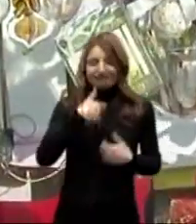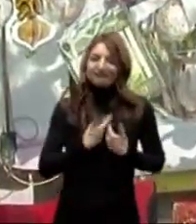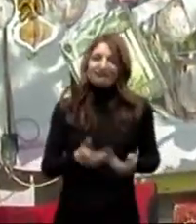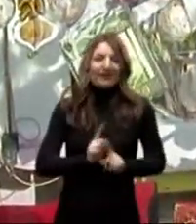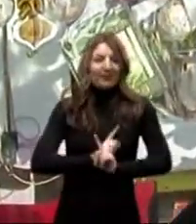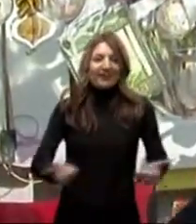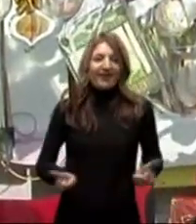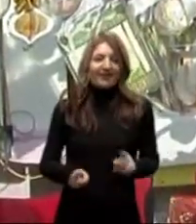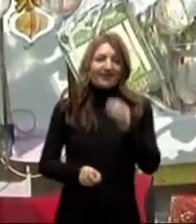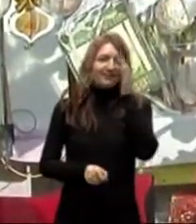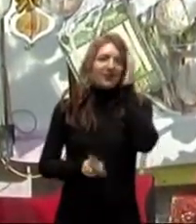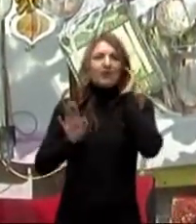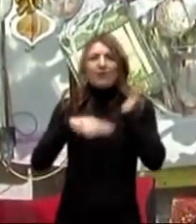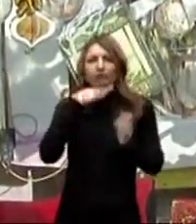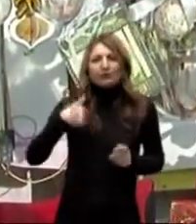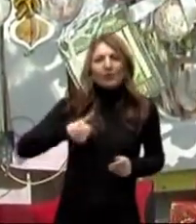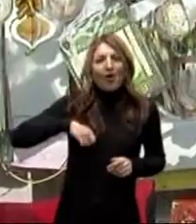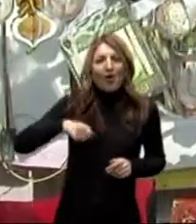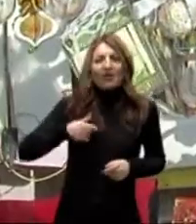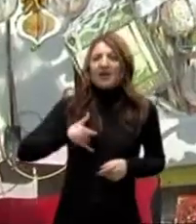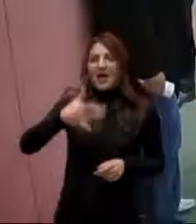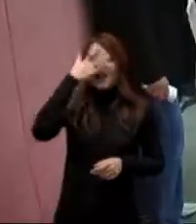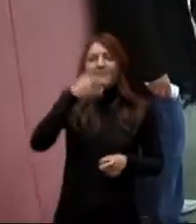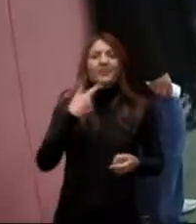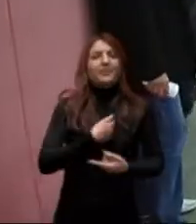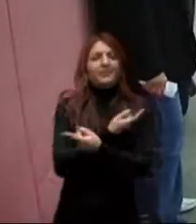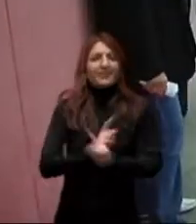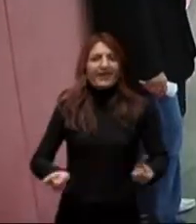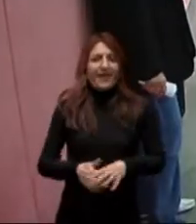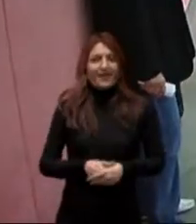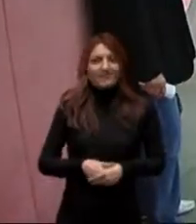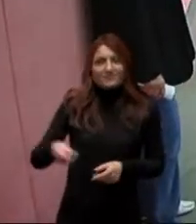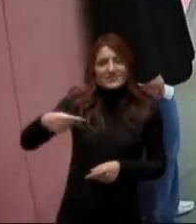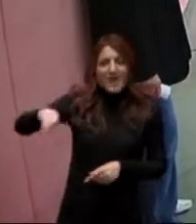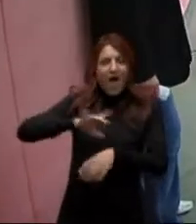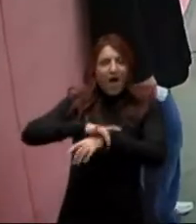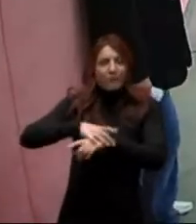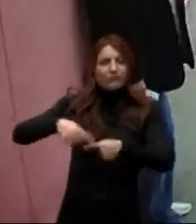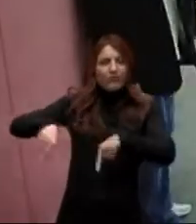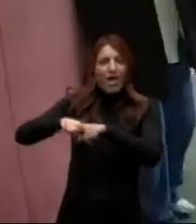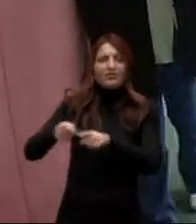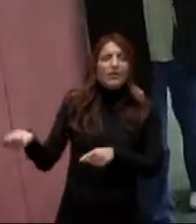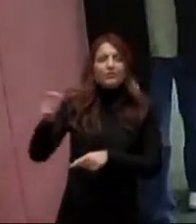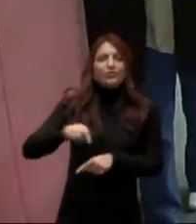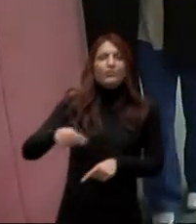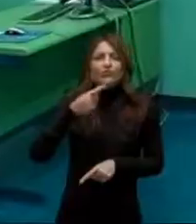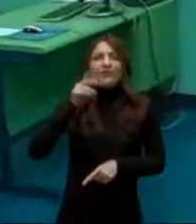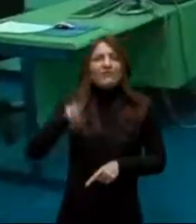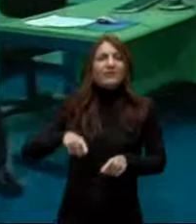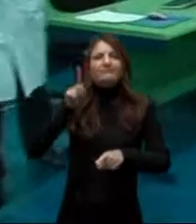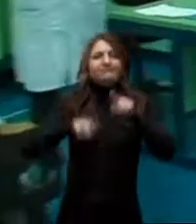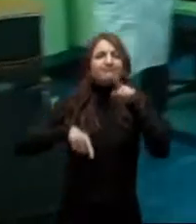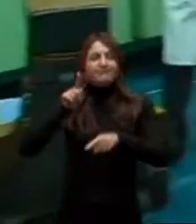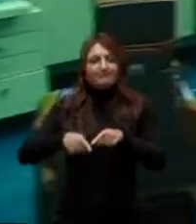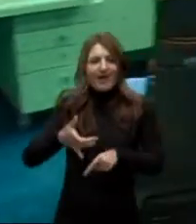nikad, evo, tolike godine, nikad me nije boljelo. U ambulante za glavobolju obično se javljaju bolesnici s epizodičkom